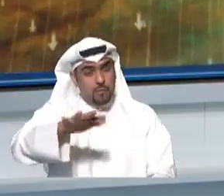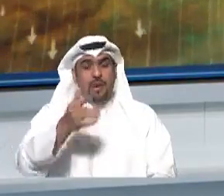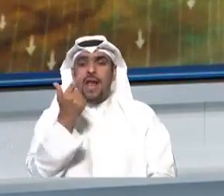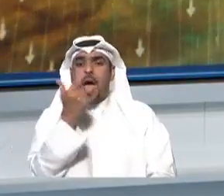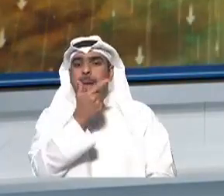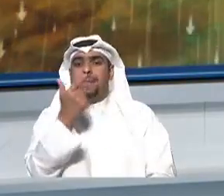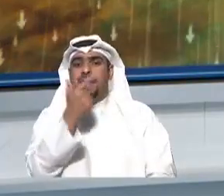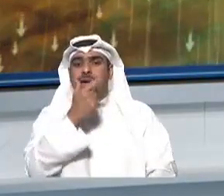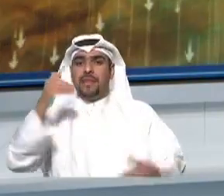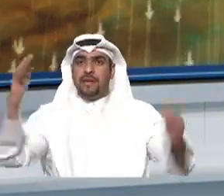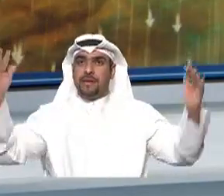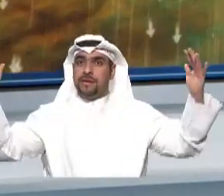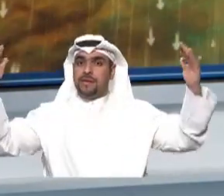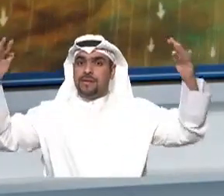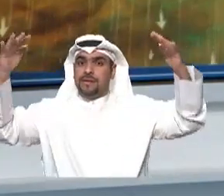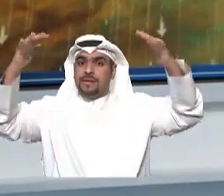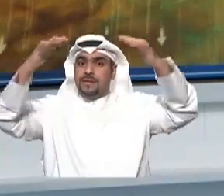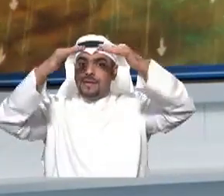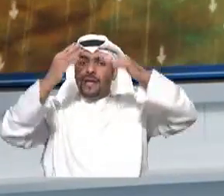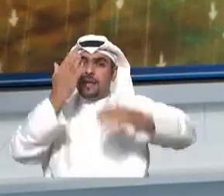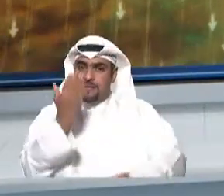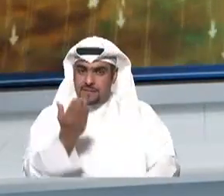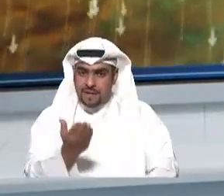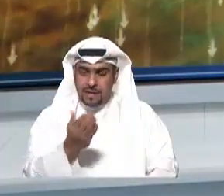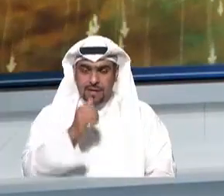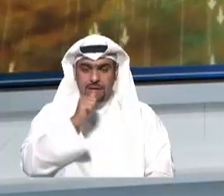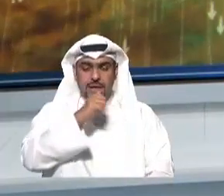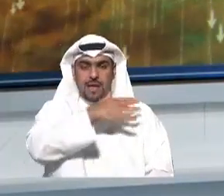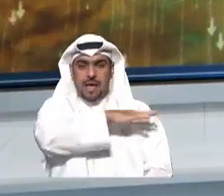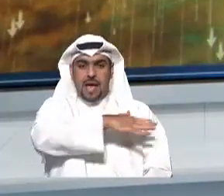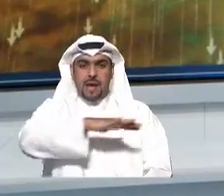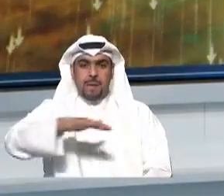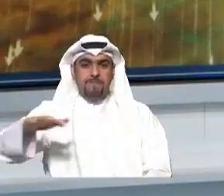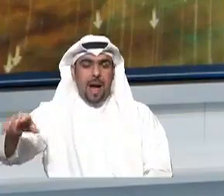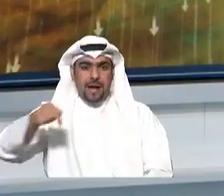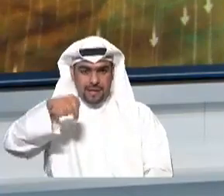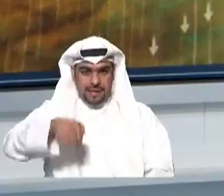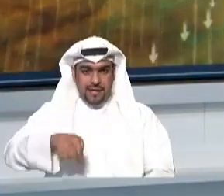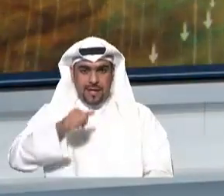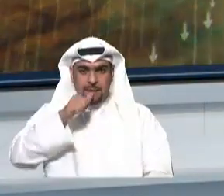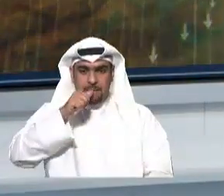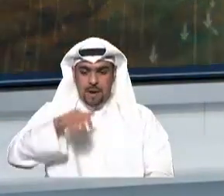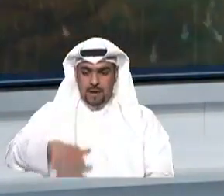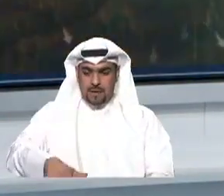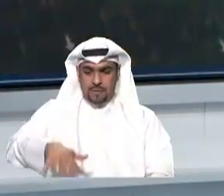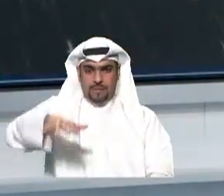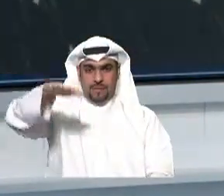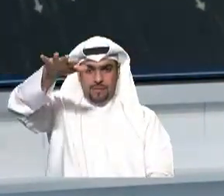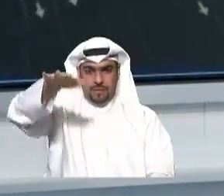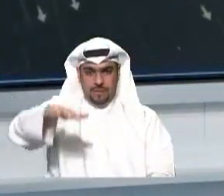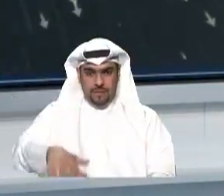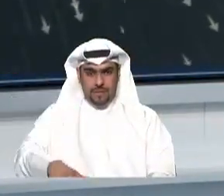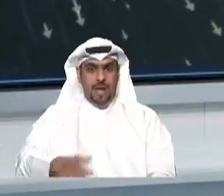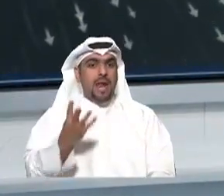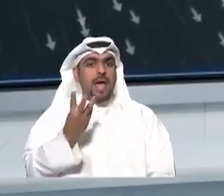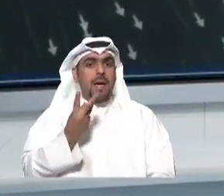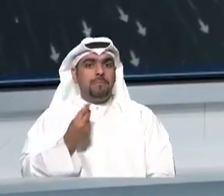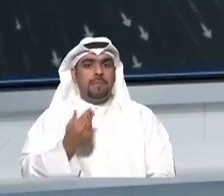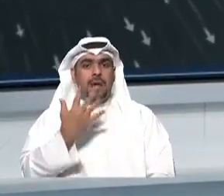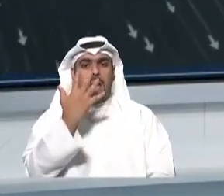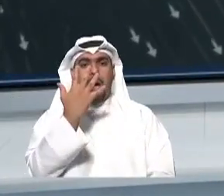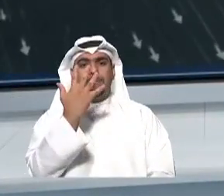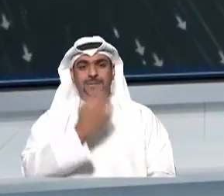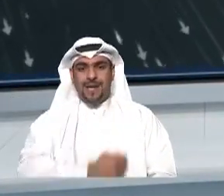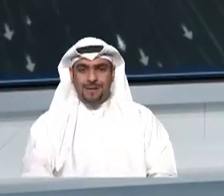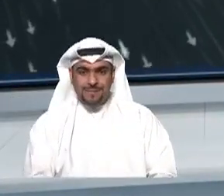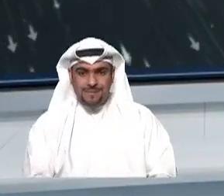الرياح خفيفة إلى معتدلة، والبحر أيضا خفيف إلى معتدل الموج من 2 إلى 4 قدم ومن 2 إلى 5 قدم. حتى مساء يوم الغد بإذن الله